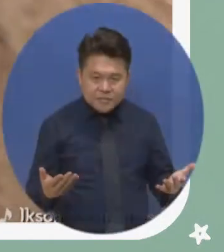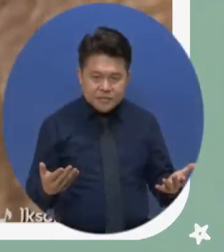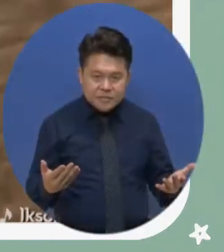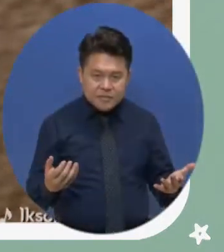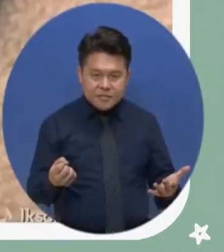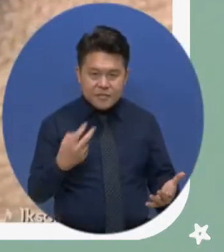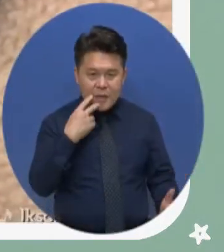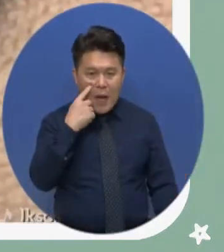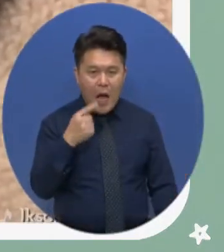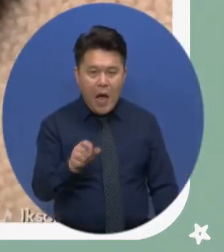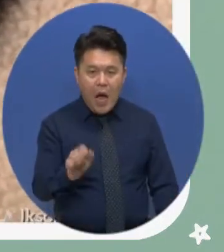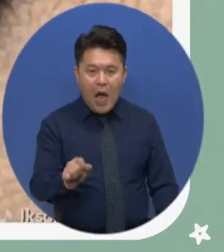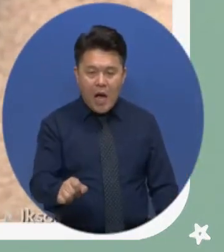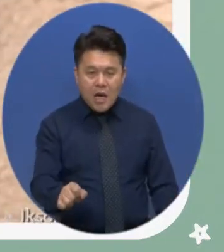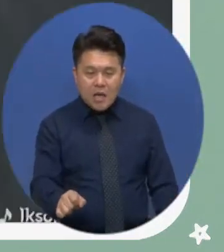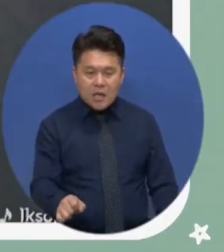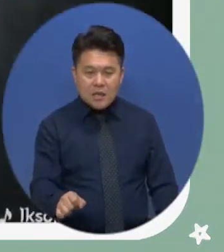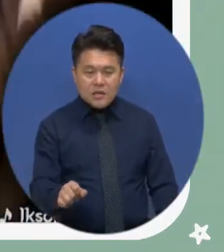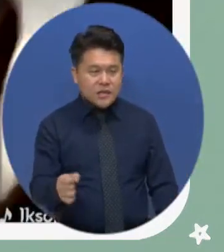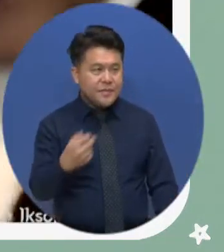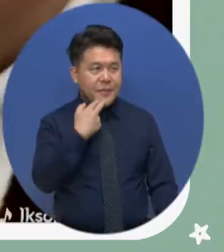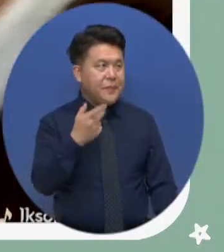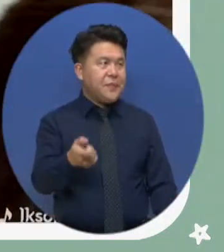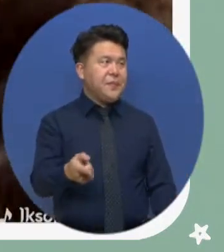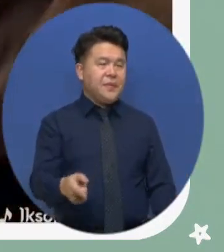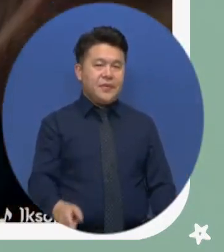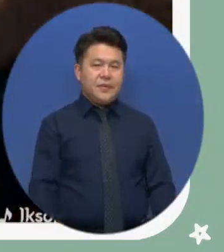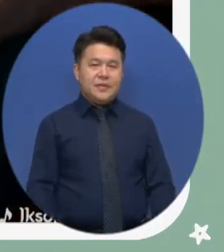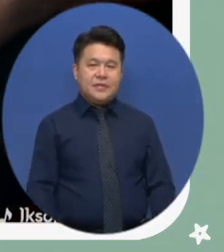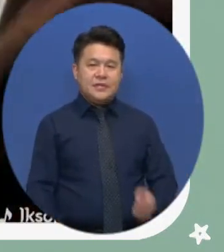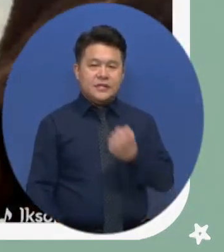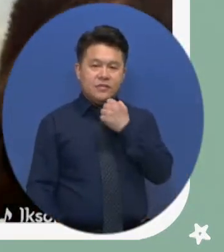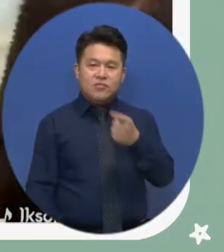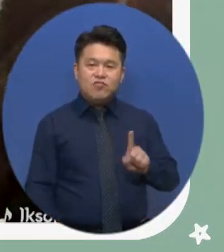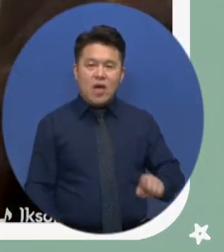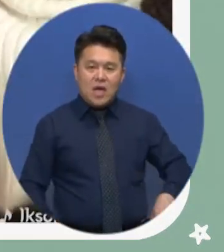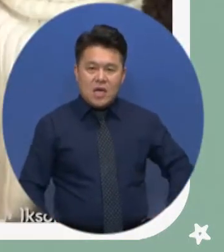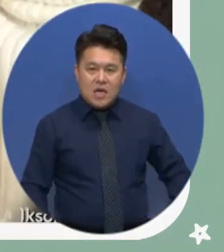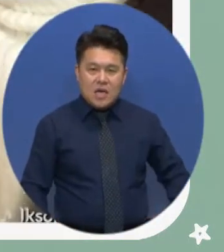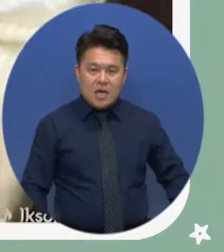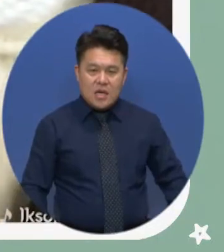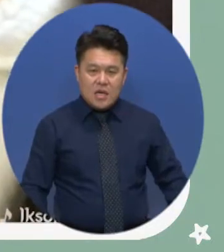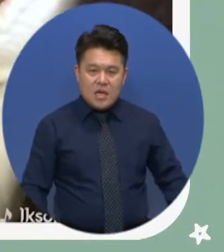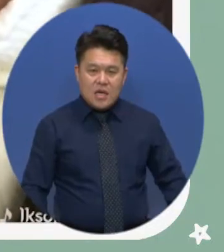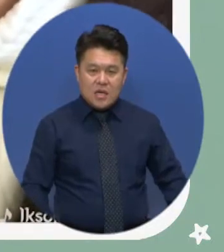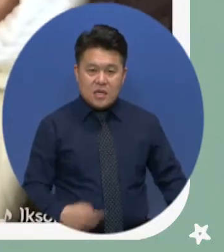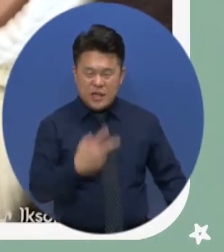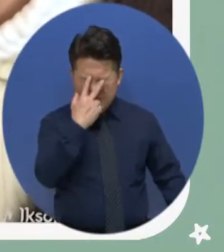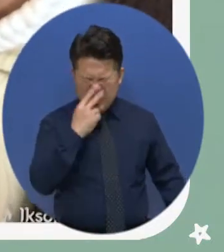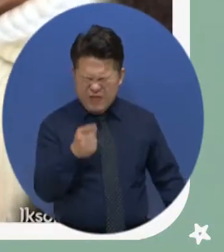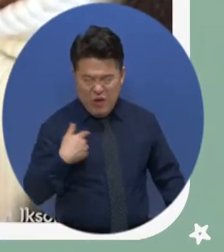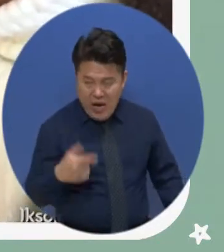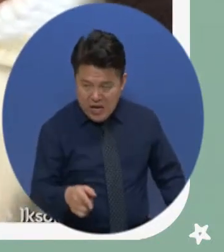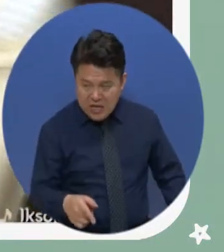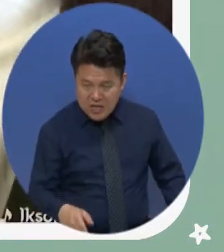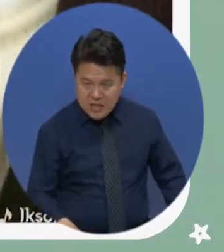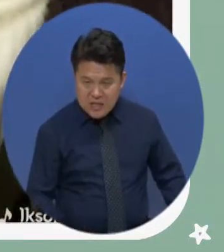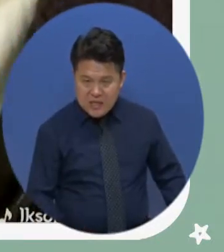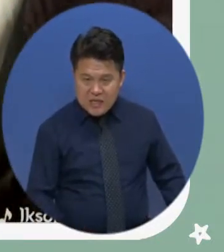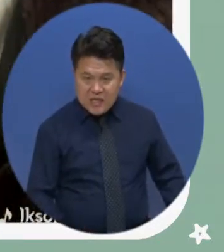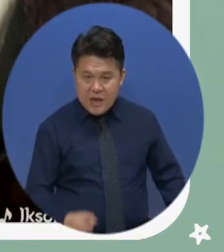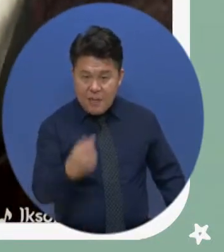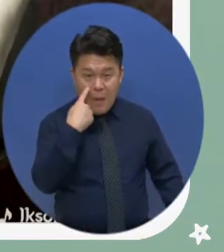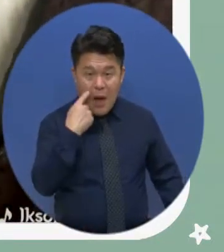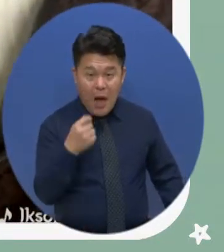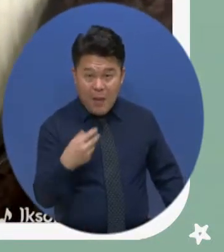맞네. 말을 해. 21세기에. 반응이 없네, 얘가. 말을 안 해. 시대가 어느 때인데. 내가 눈 안 보이는 거 너 몰라? 어?